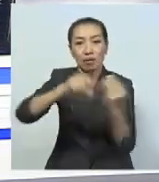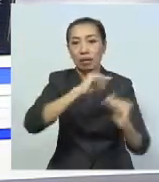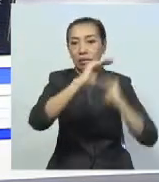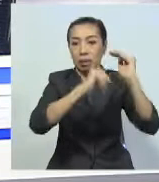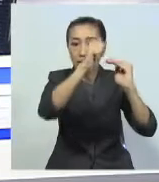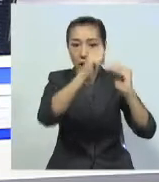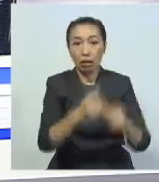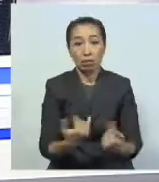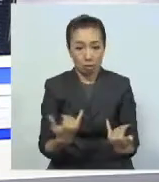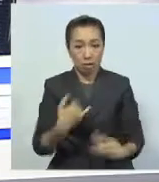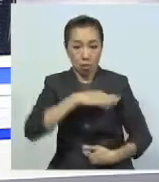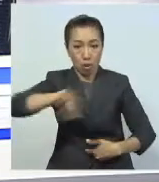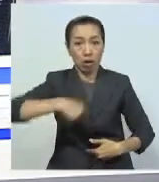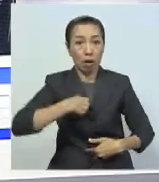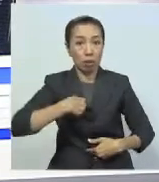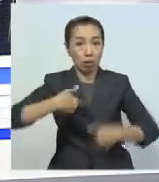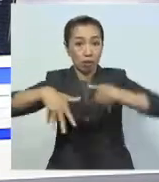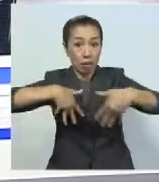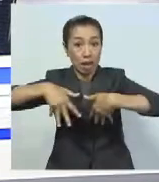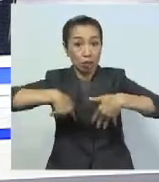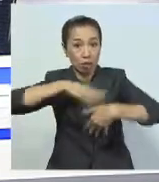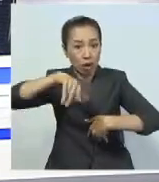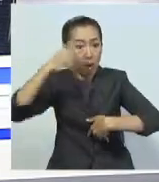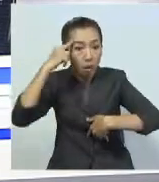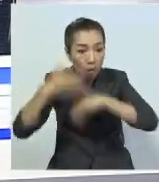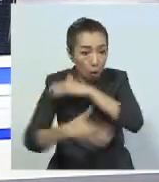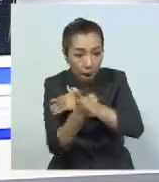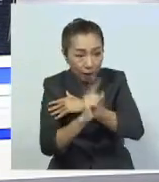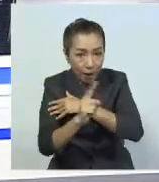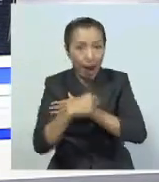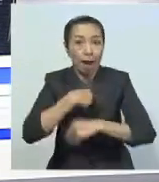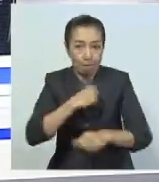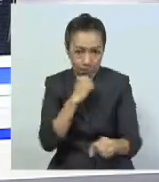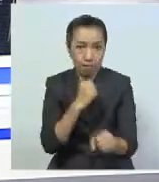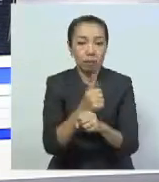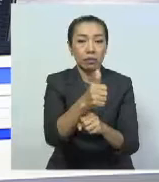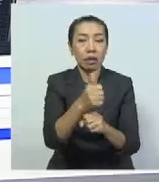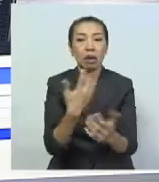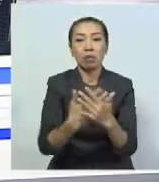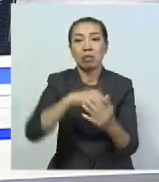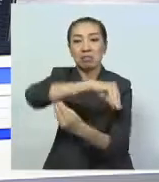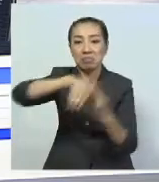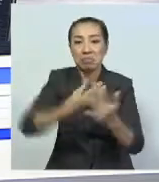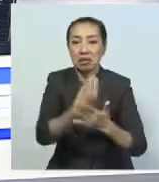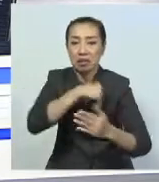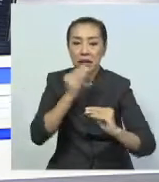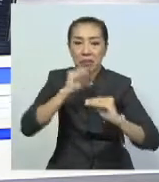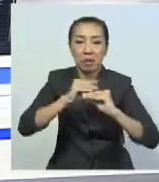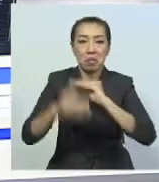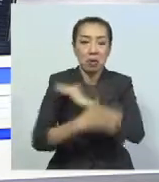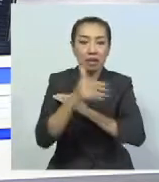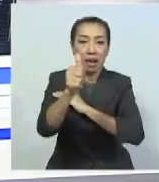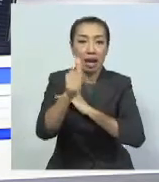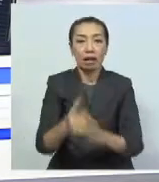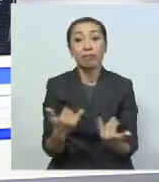ประชาชนรู้ว่าตอนนี้โอกาสมีอะไรแล้วรีบคว้าเอาไว้นี่แหละก็จะทำให้เรามีรายได้มีโอกาสที่ดีมากยิ่งขึ้นน